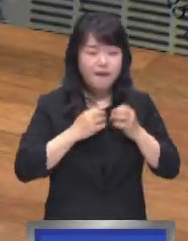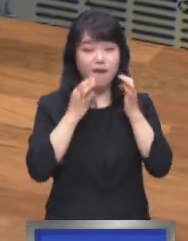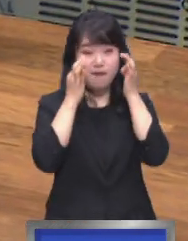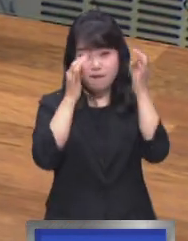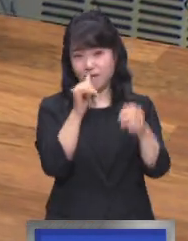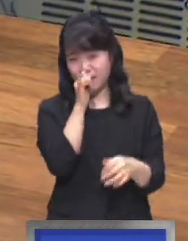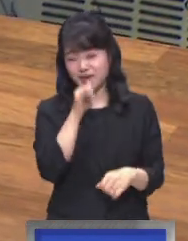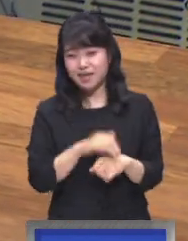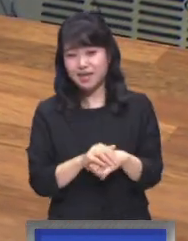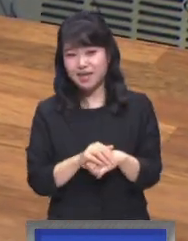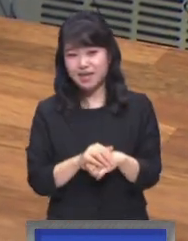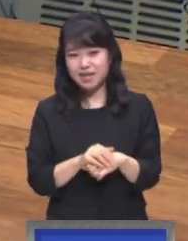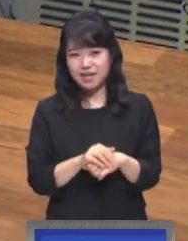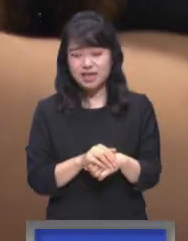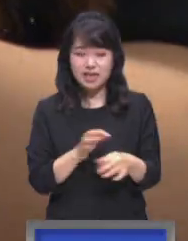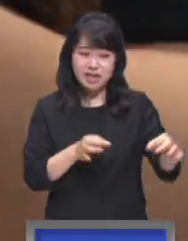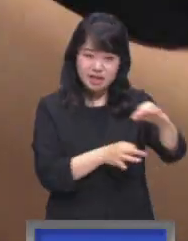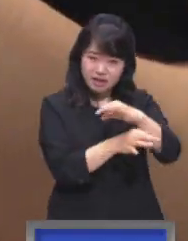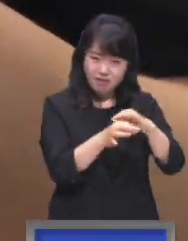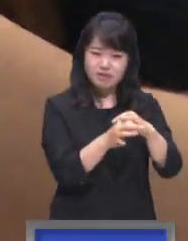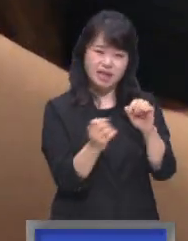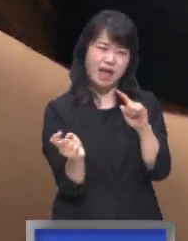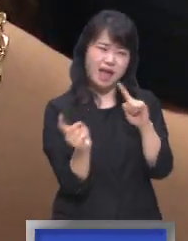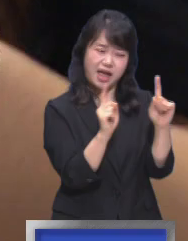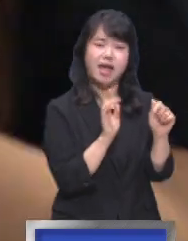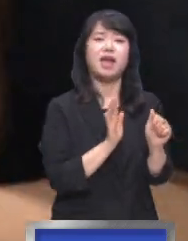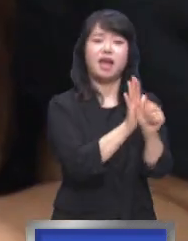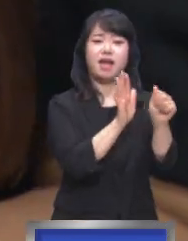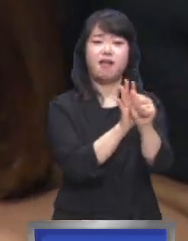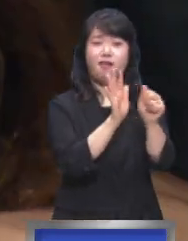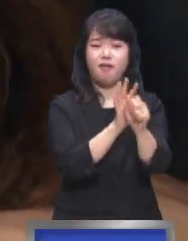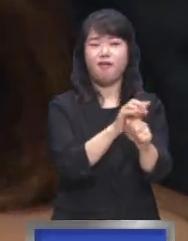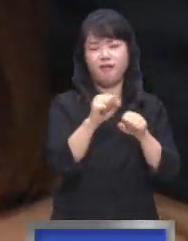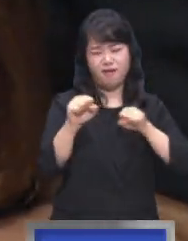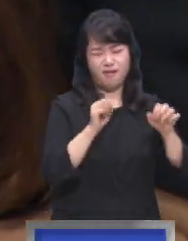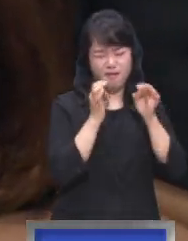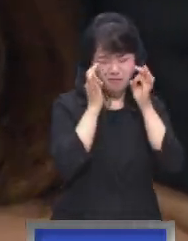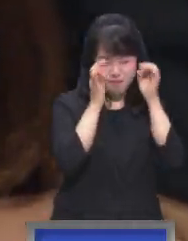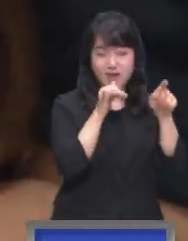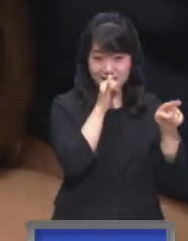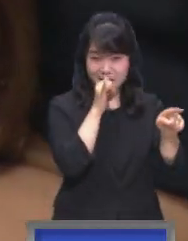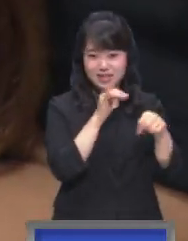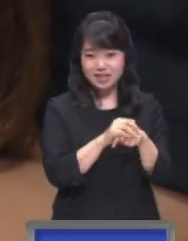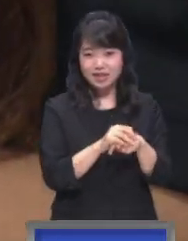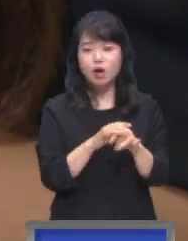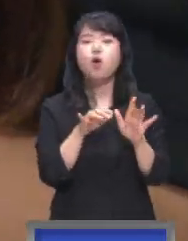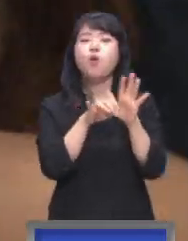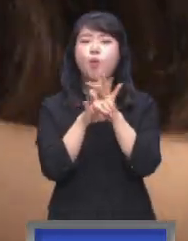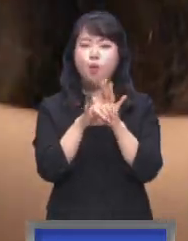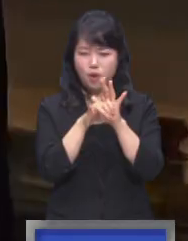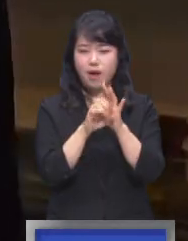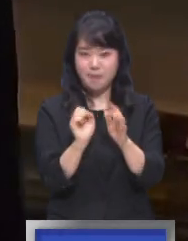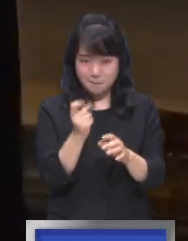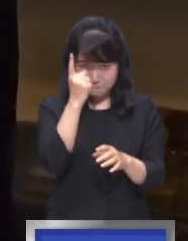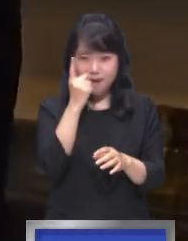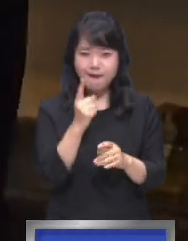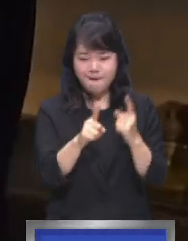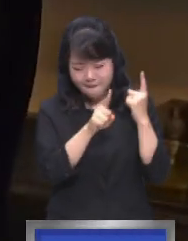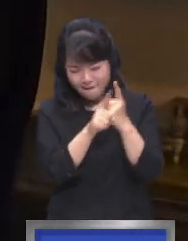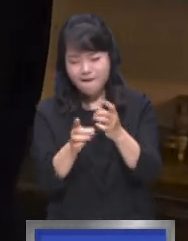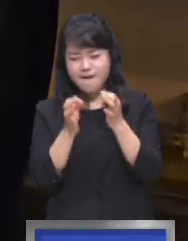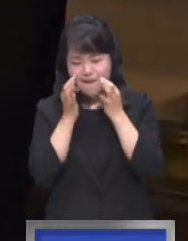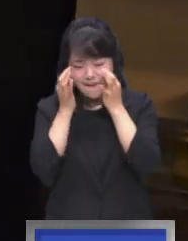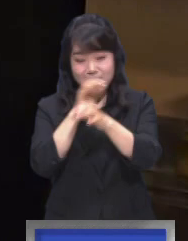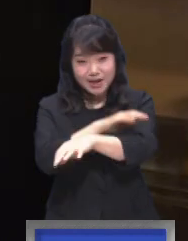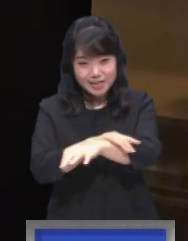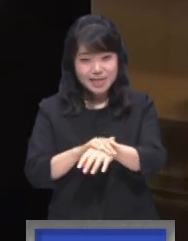필요한데요. 지역 경제를 살리는 역할을 하기도 하니까 그렇겠죠? 오늘은 어려운 코로나19 시기를 슬기롭게